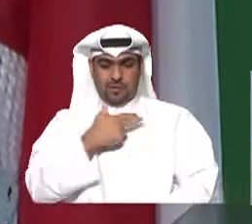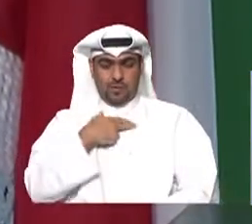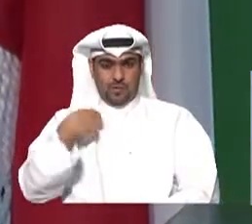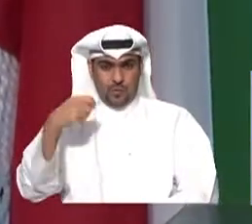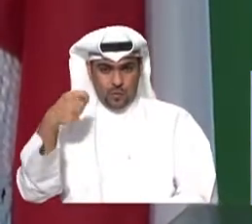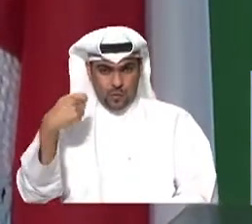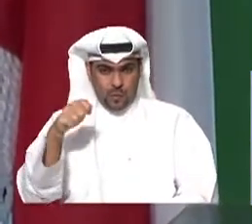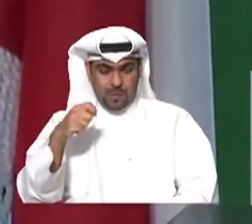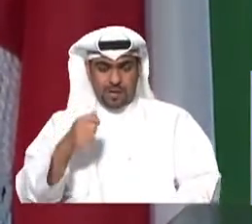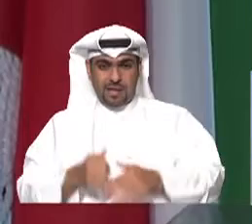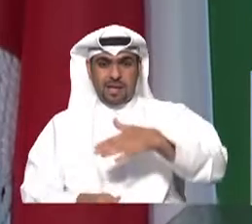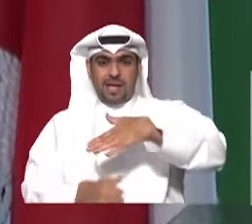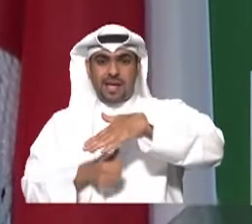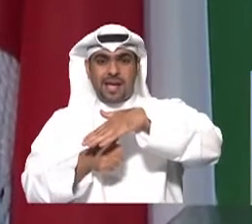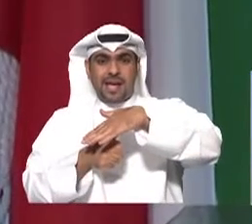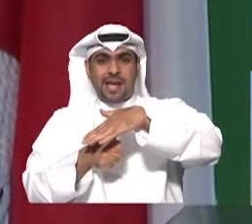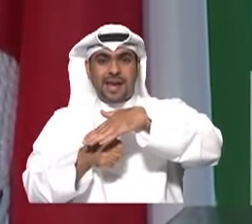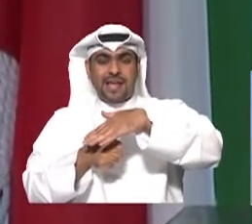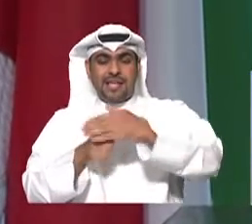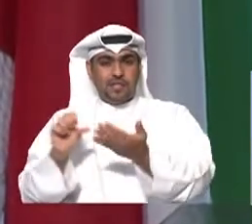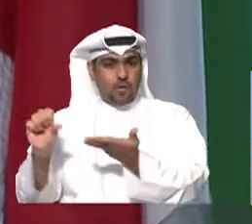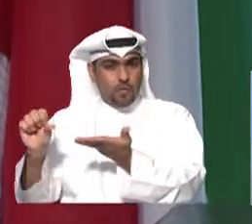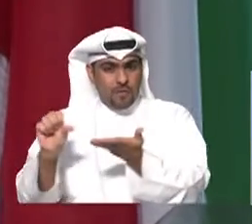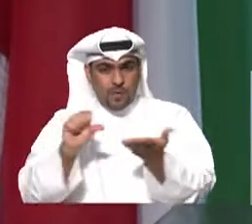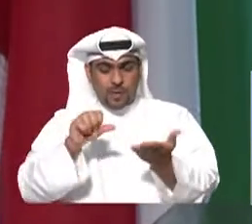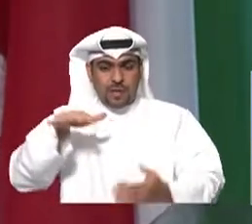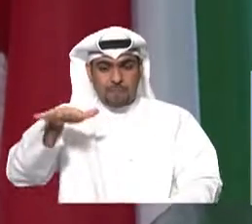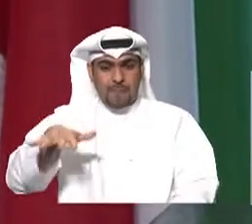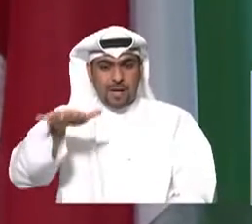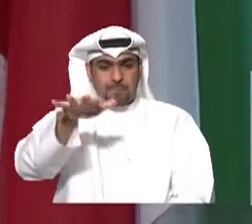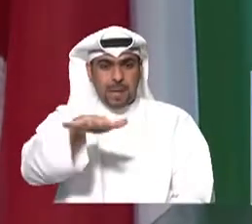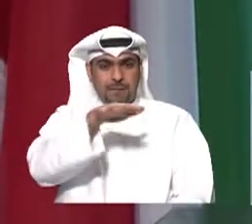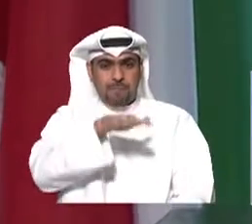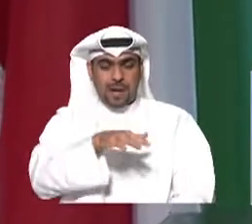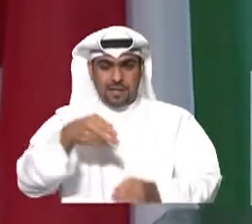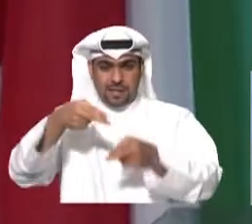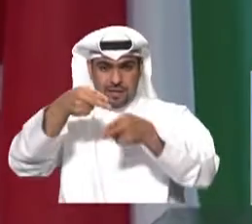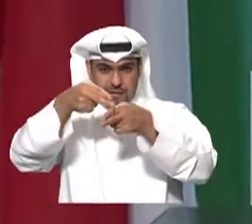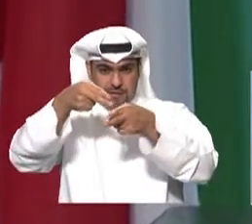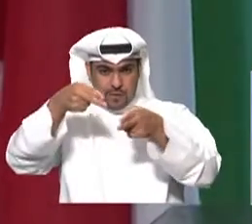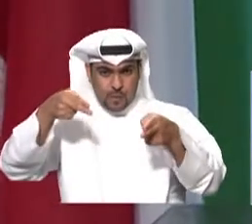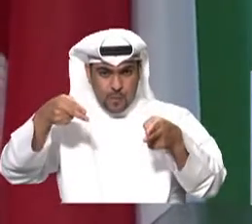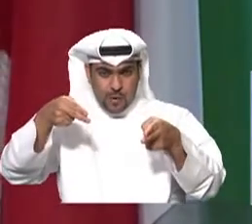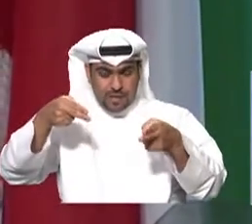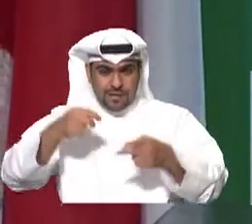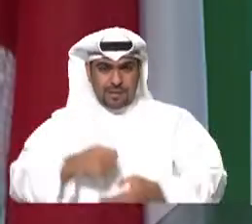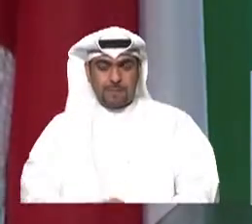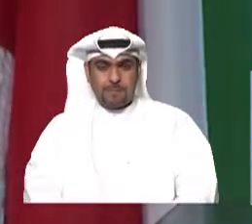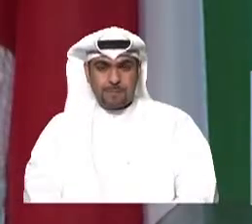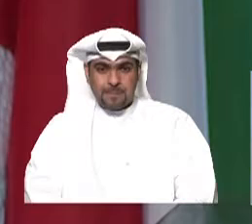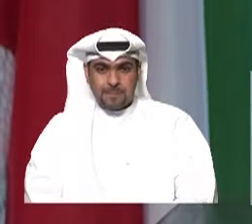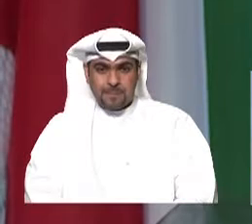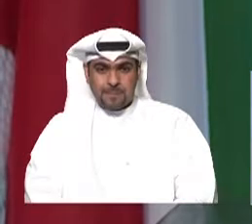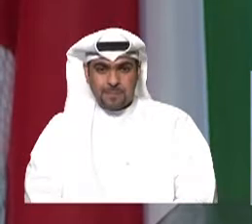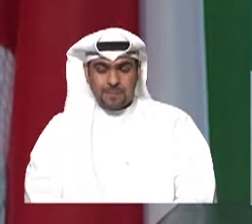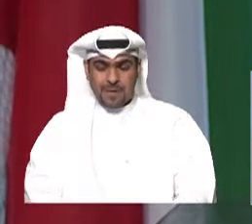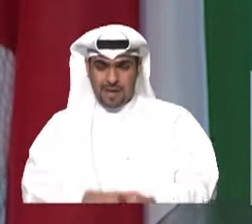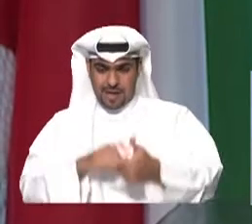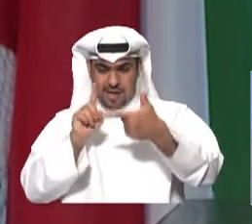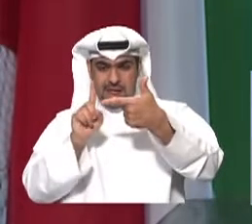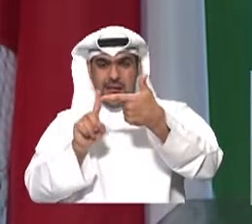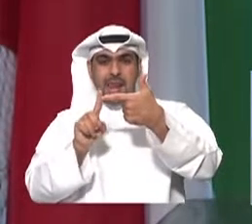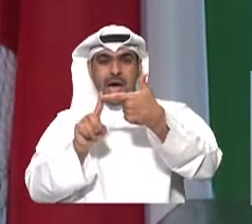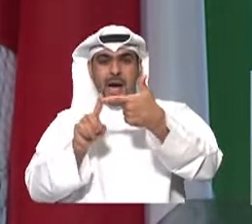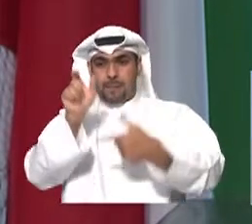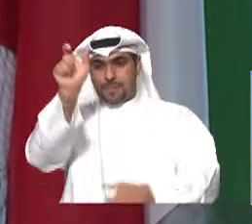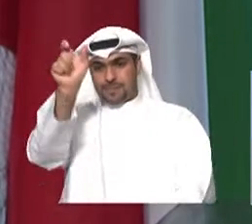سفراء ورؤساء البعثات المعتمدة في الكويت، صاحب السعادة نائب وزير